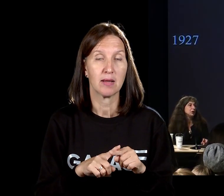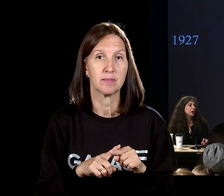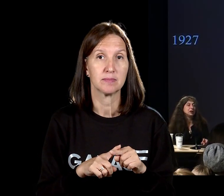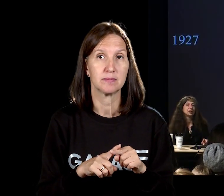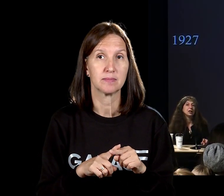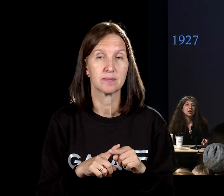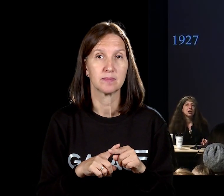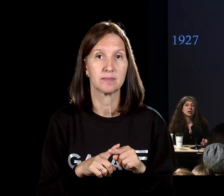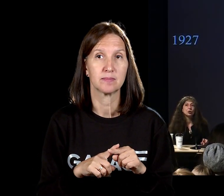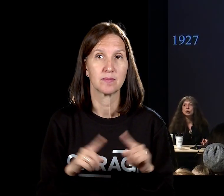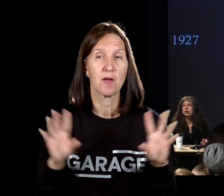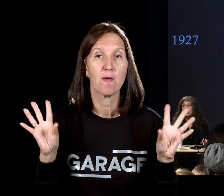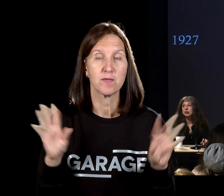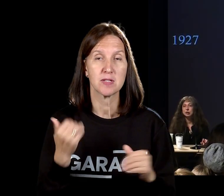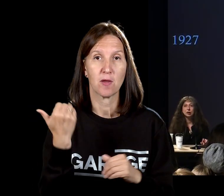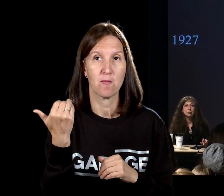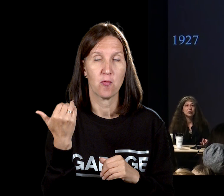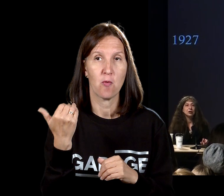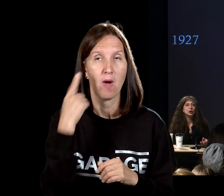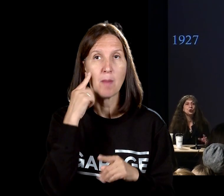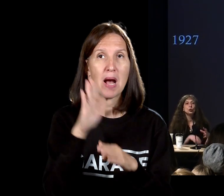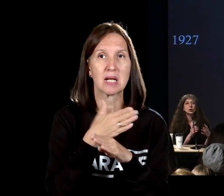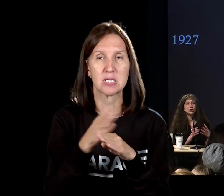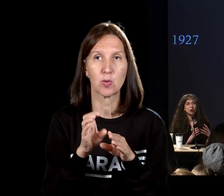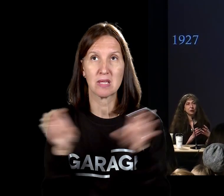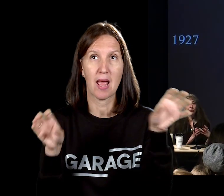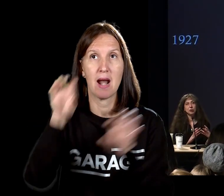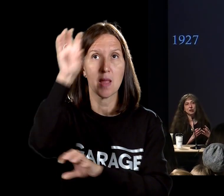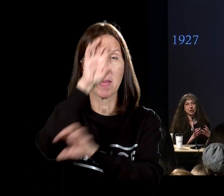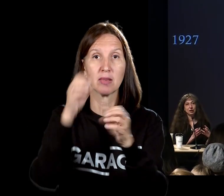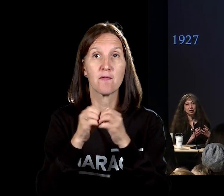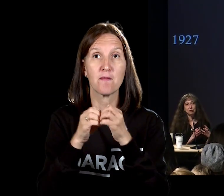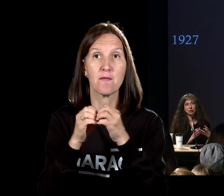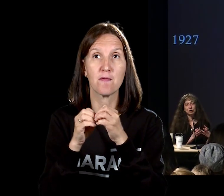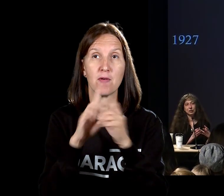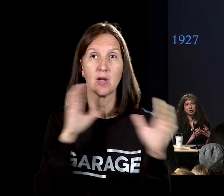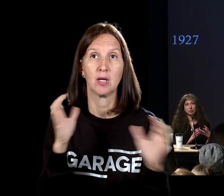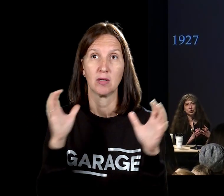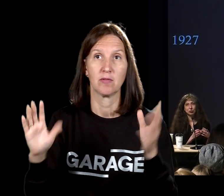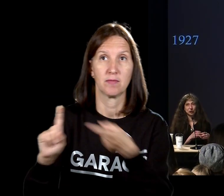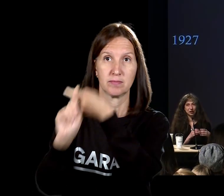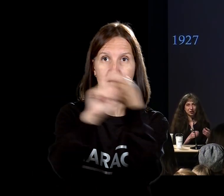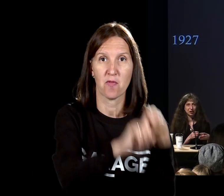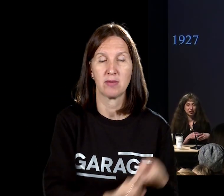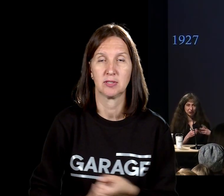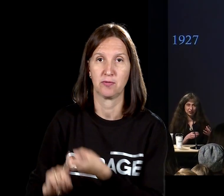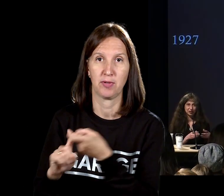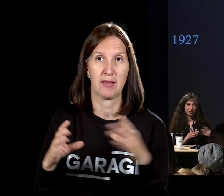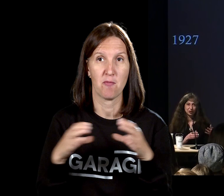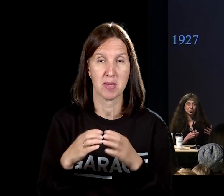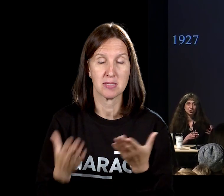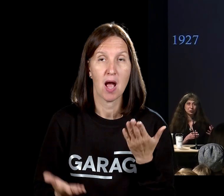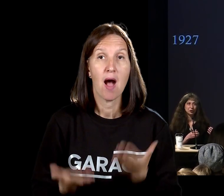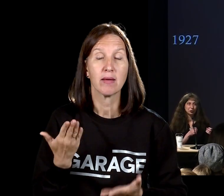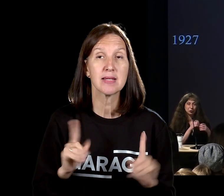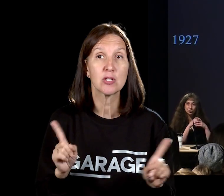это что все эти разрозненные как бы элементы еще удерживает вместе, да, потому что